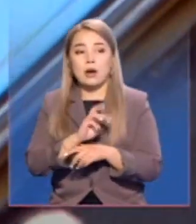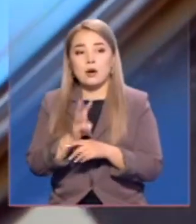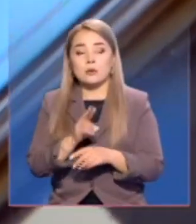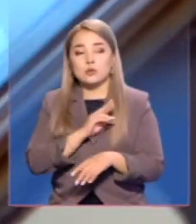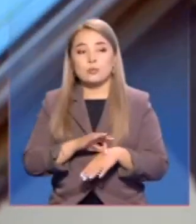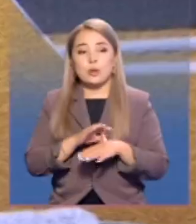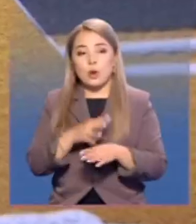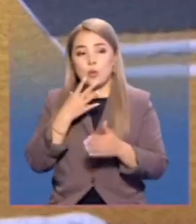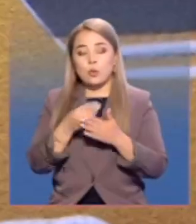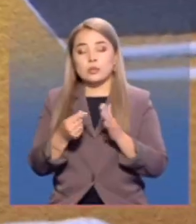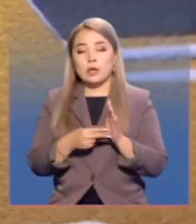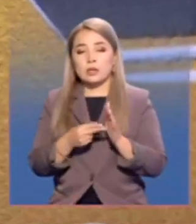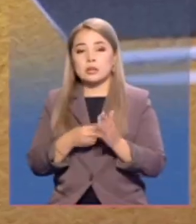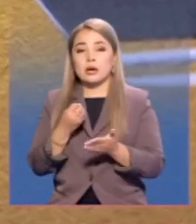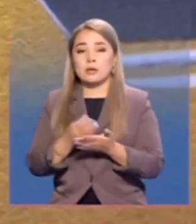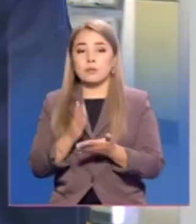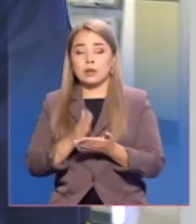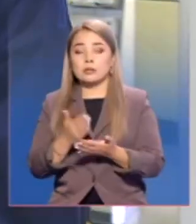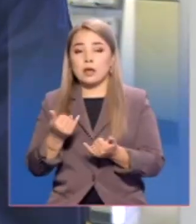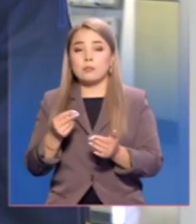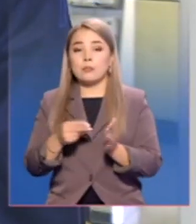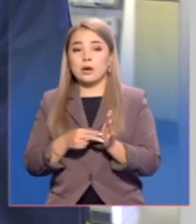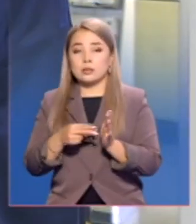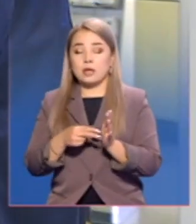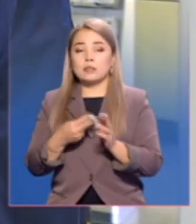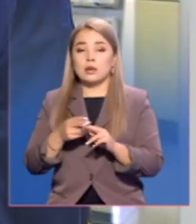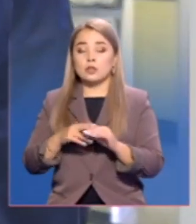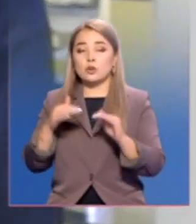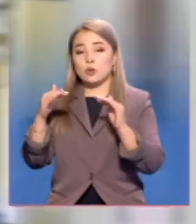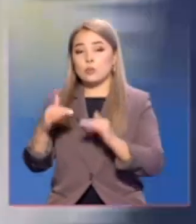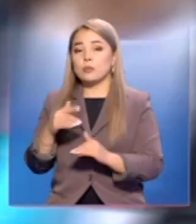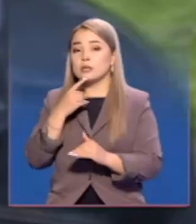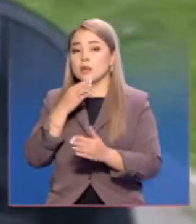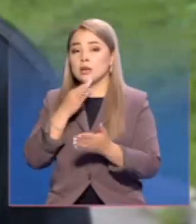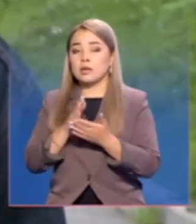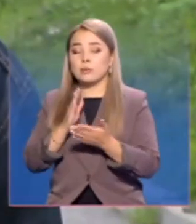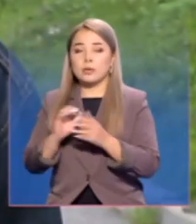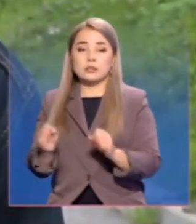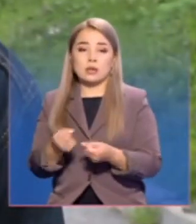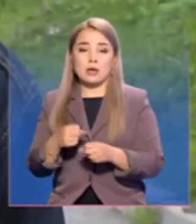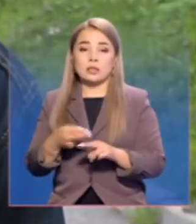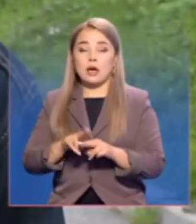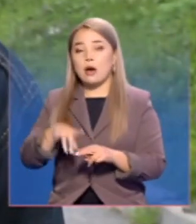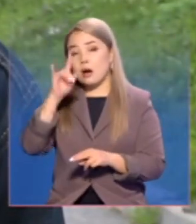қамтудың өзіндік құны қымбат, сондықтан бағаны төмен ұстап тұру мүмкін емес.